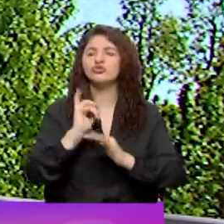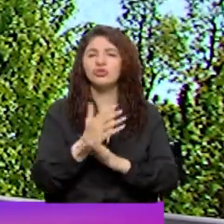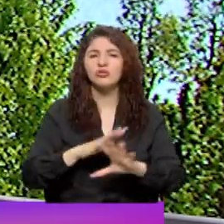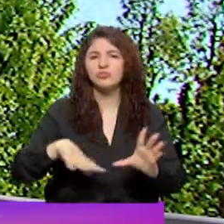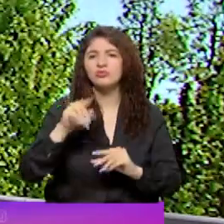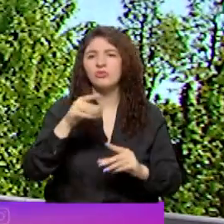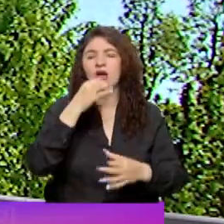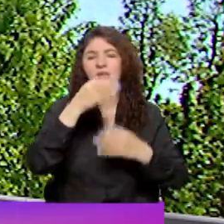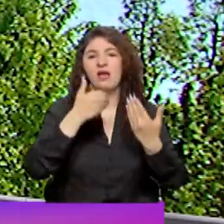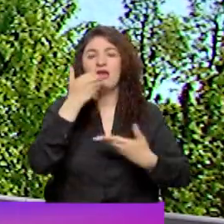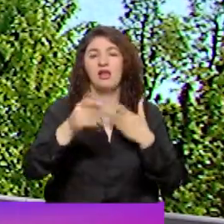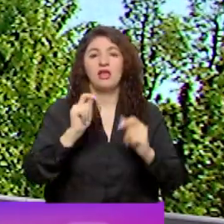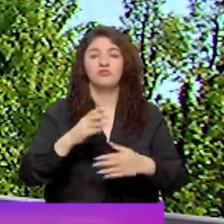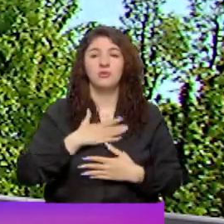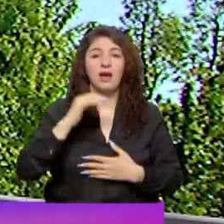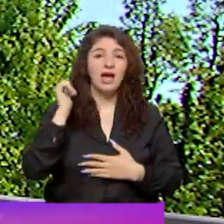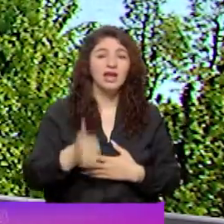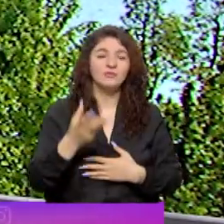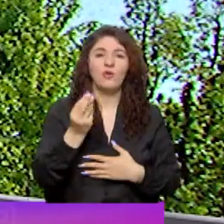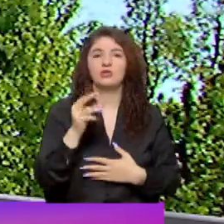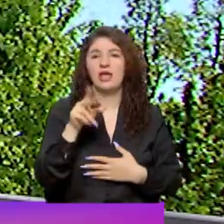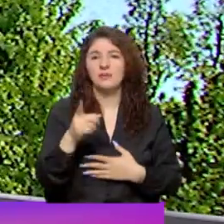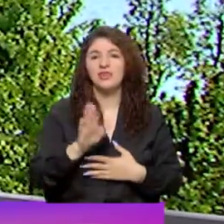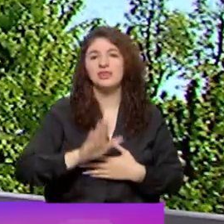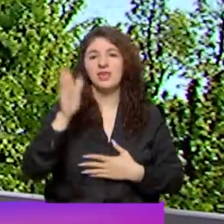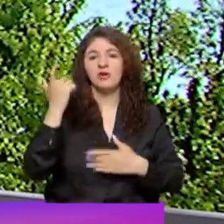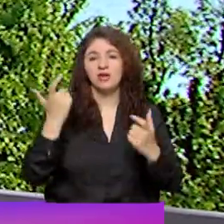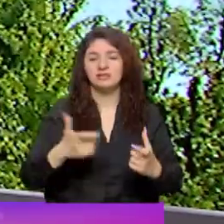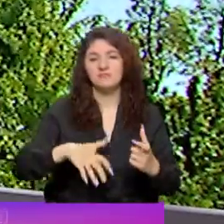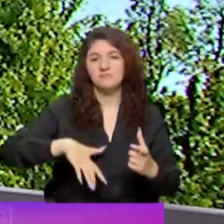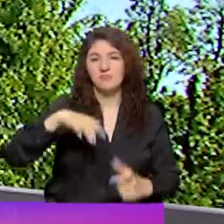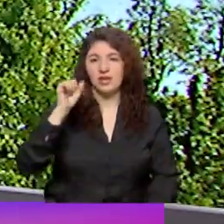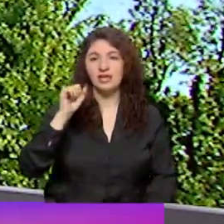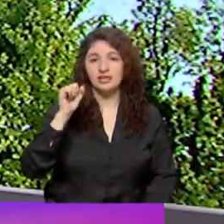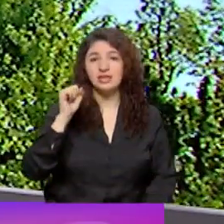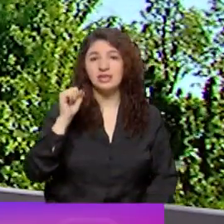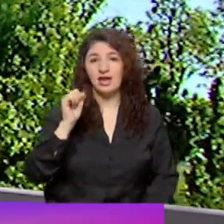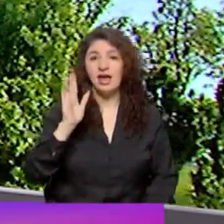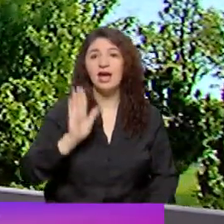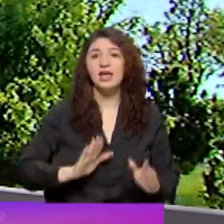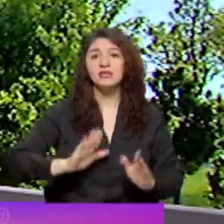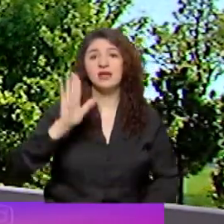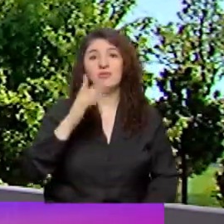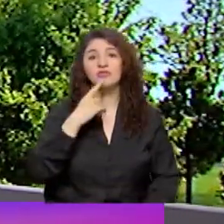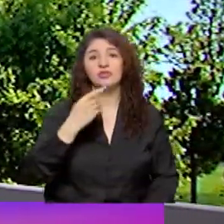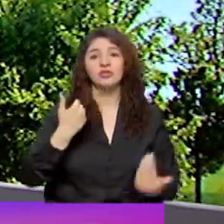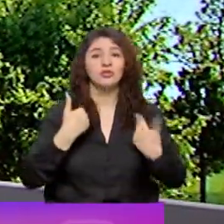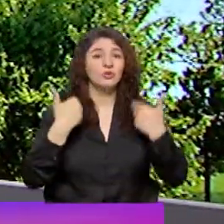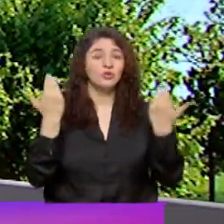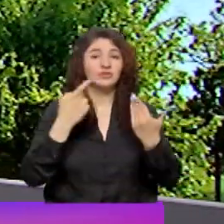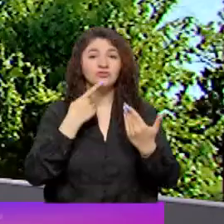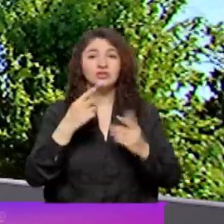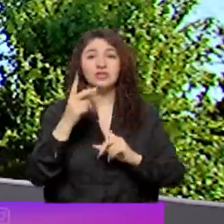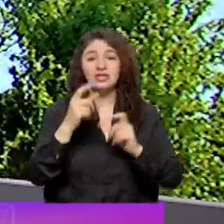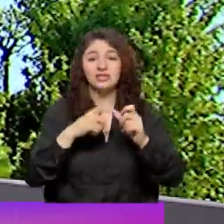bütün bahaneler aktaracağım her zaman olduğu gibi demokrasi meydanında demokrasi diyeceğiz hukuk diyeceğiz